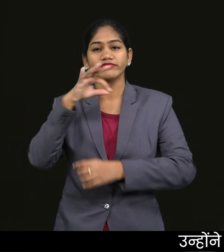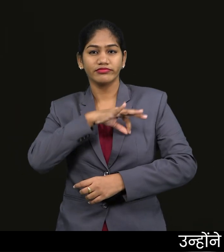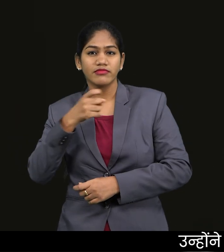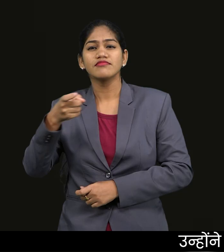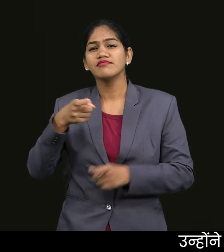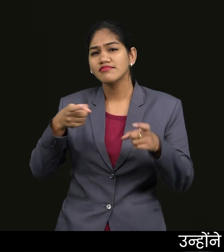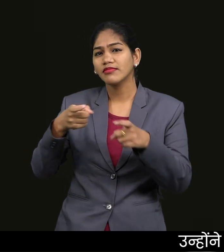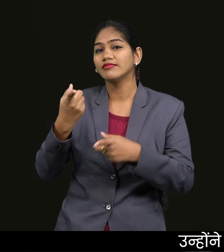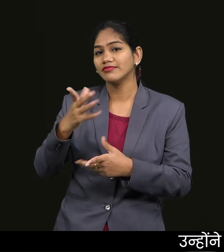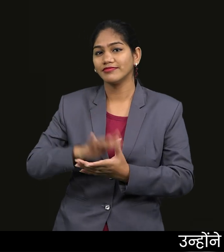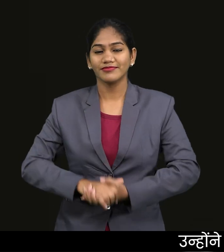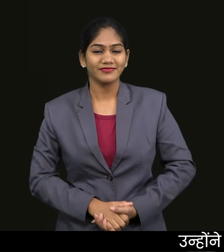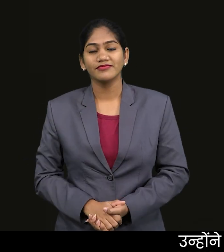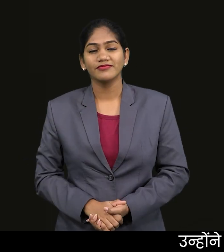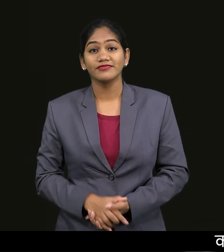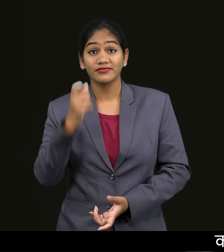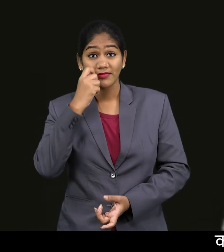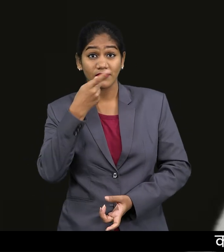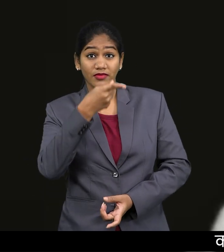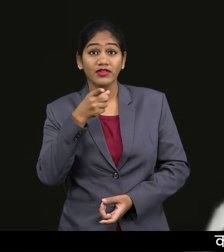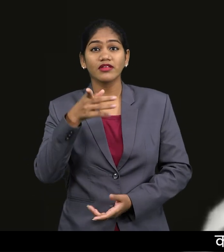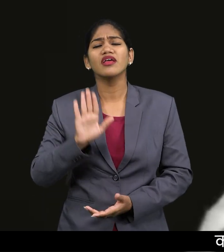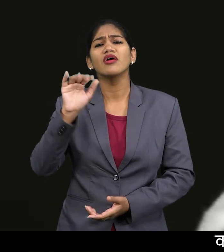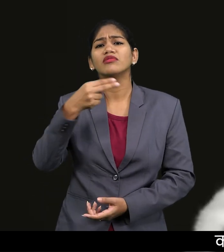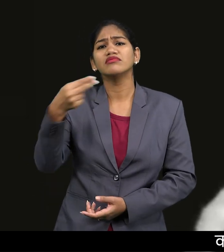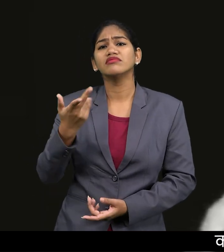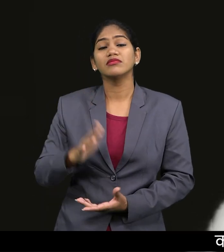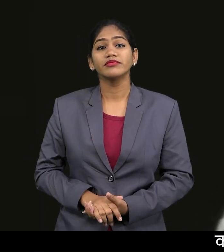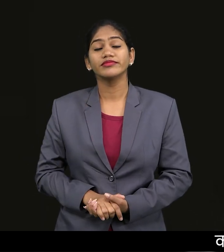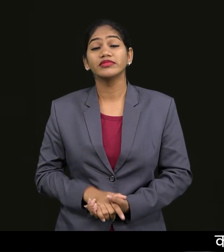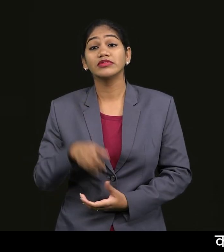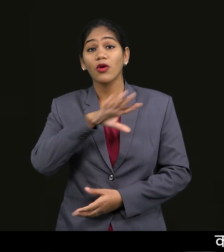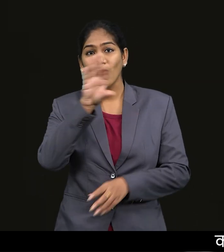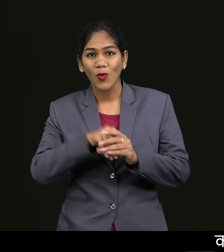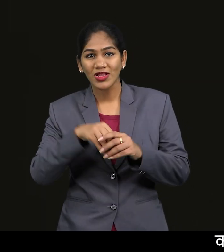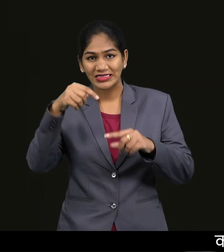1971 में गरीबी हटाओ के नारे पर उपयोग करते हुए और